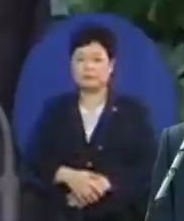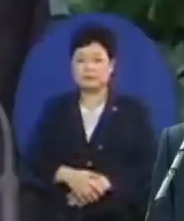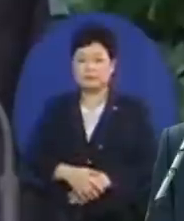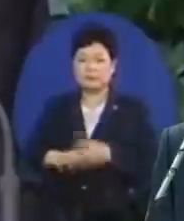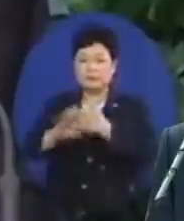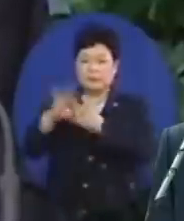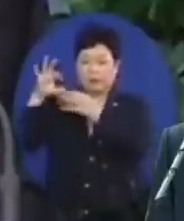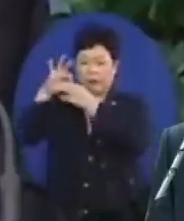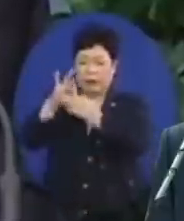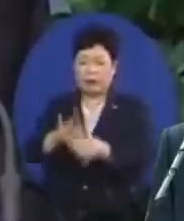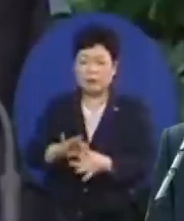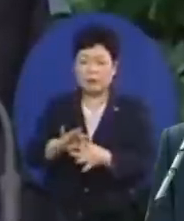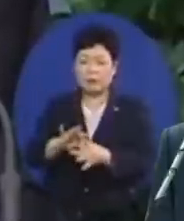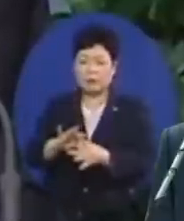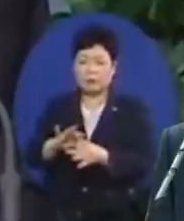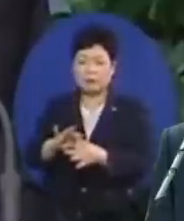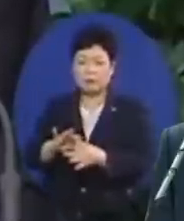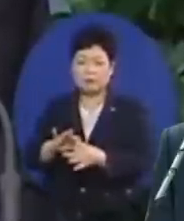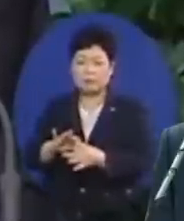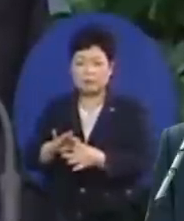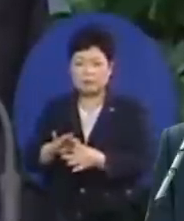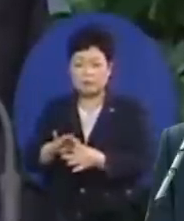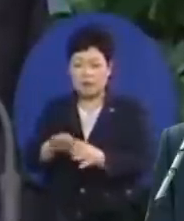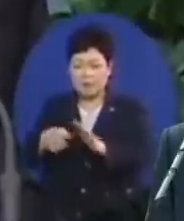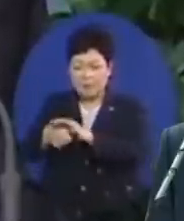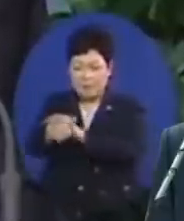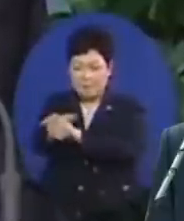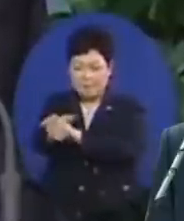그러면 계속 뱀이